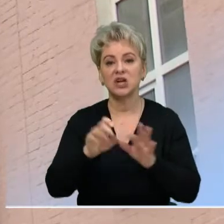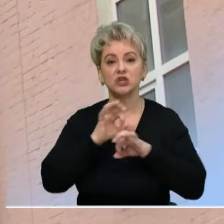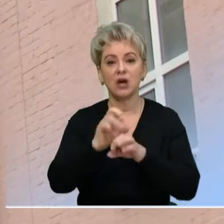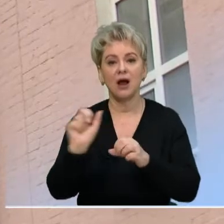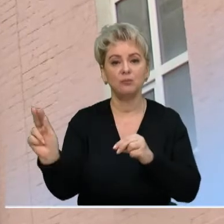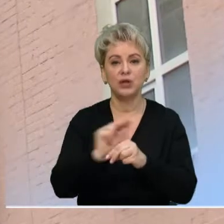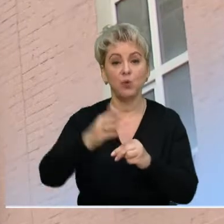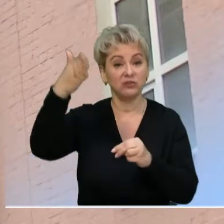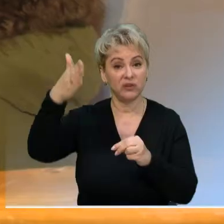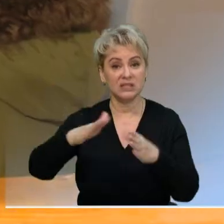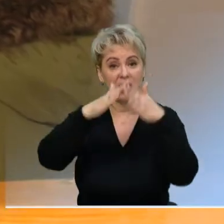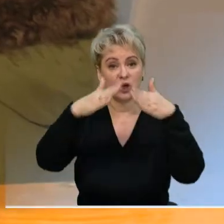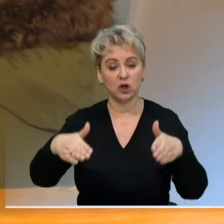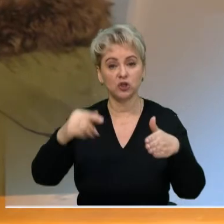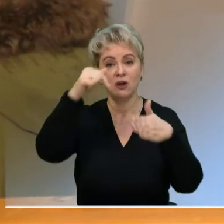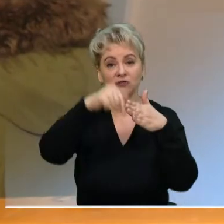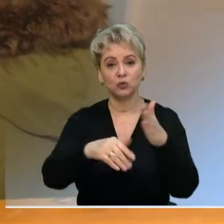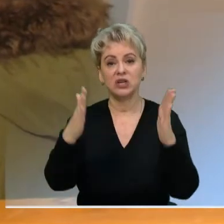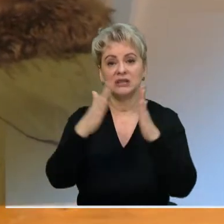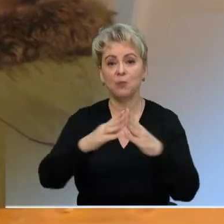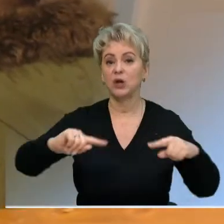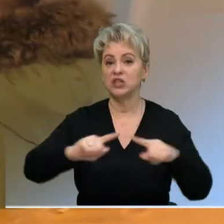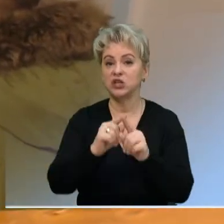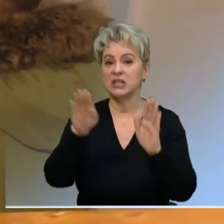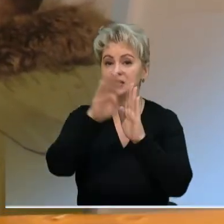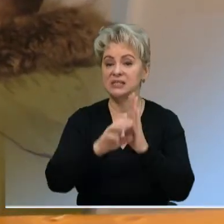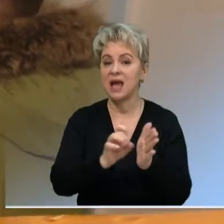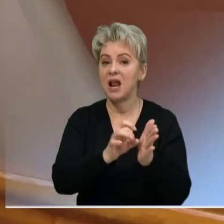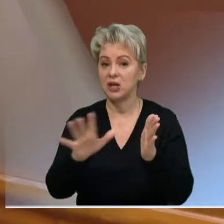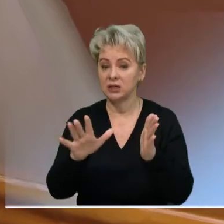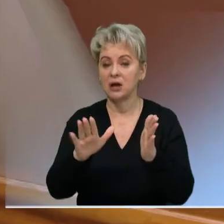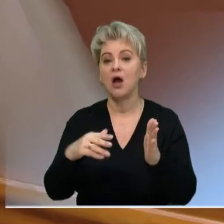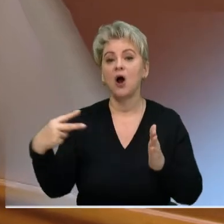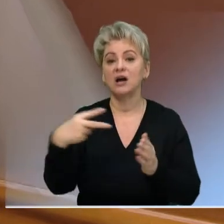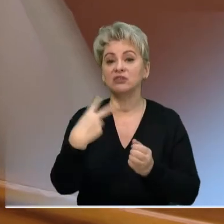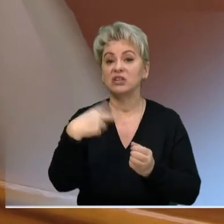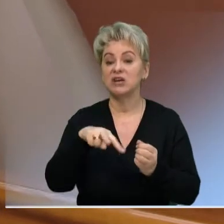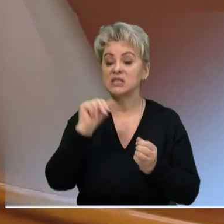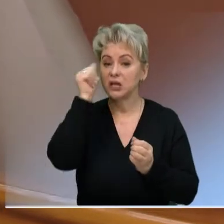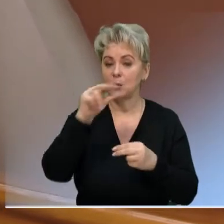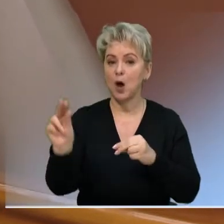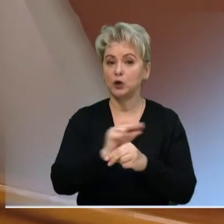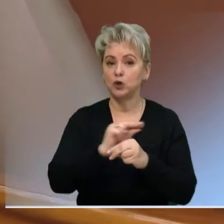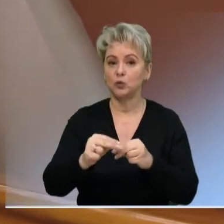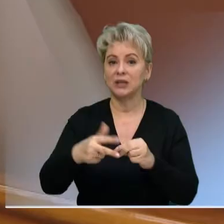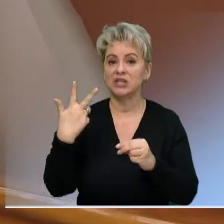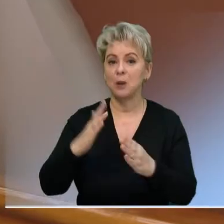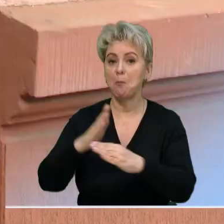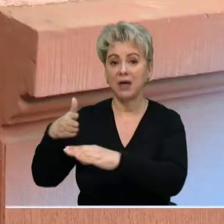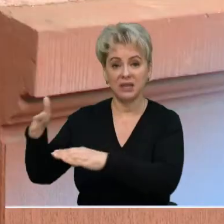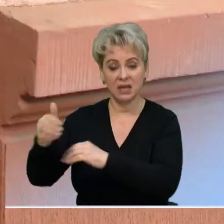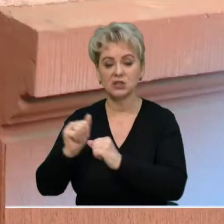провели капремонт фасада, крыши и внутридомовой инженерной системы электроснабжения. А в 2020-м отремонтировали 3